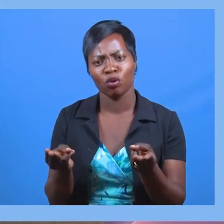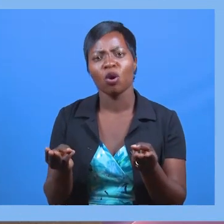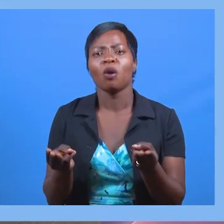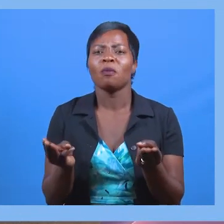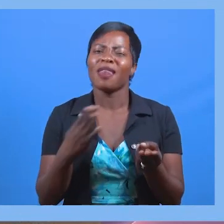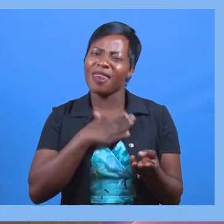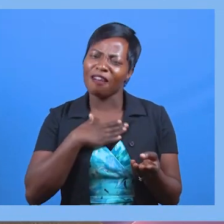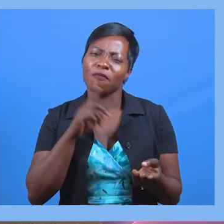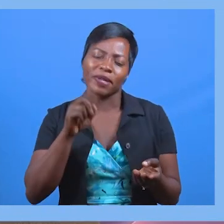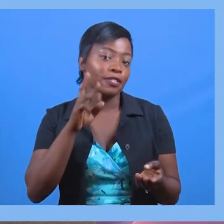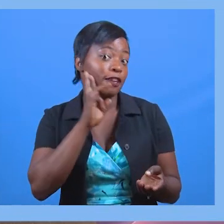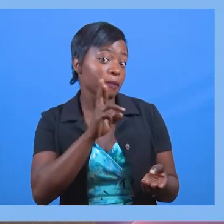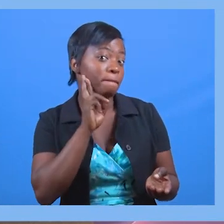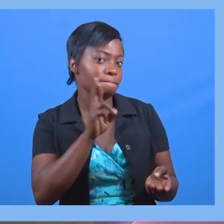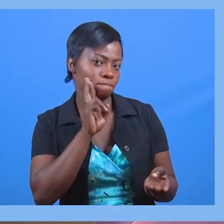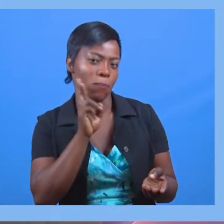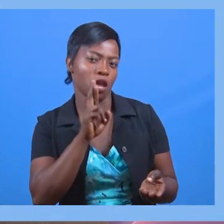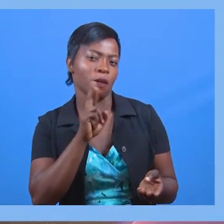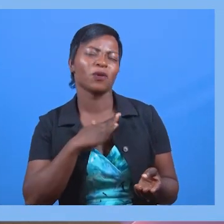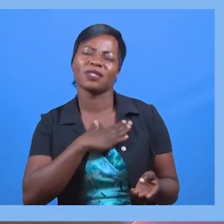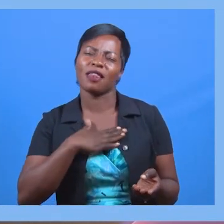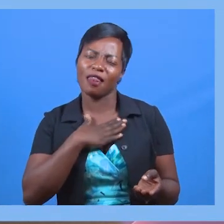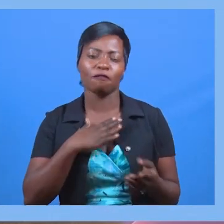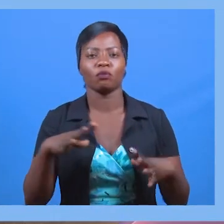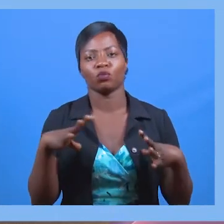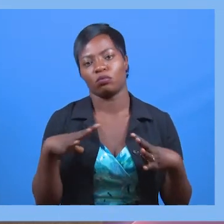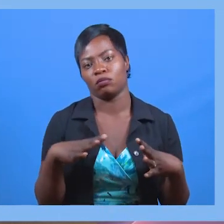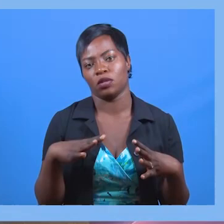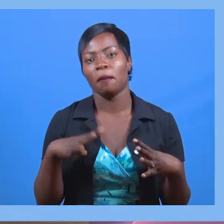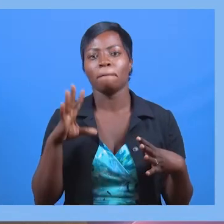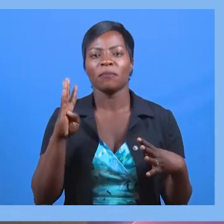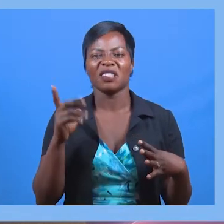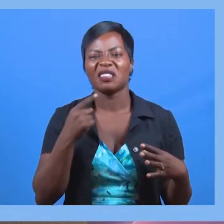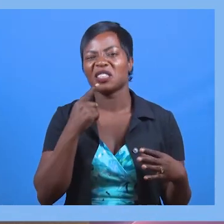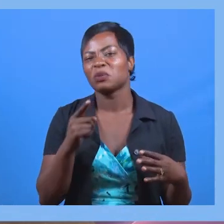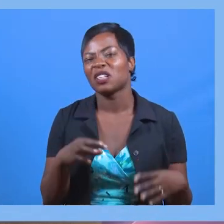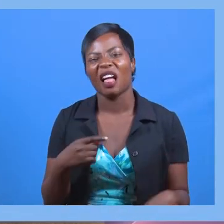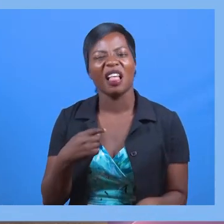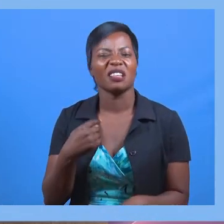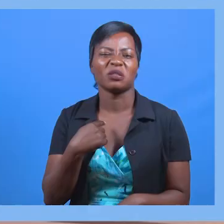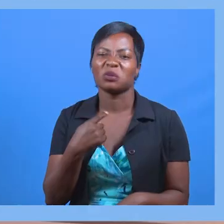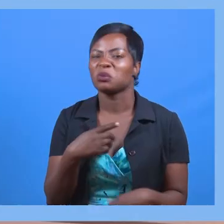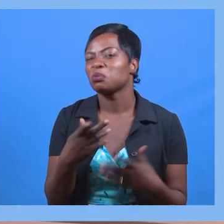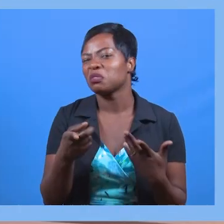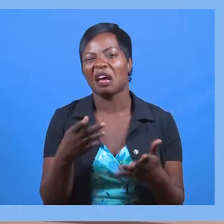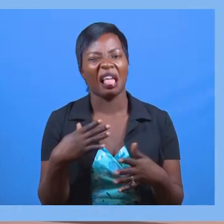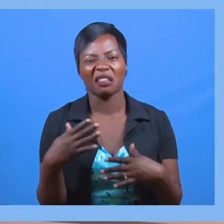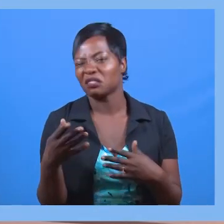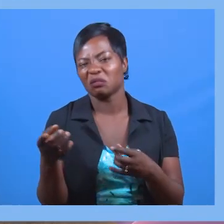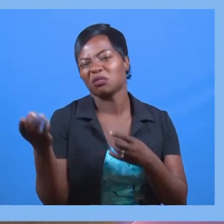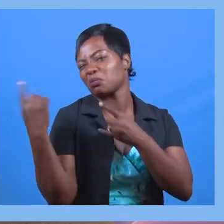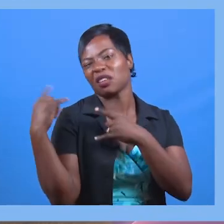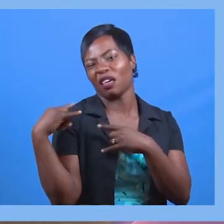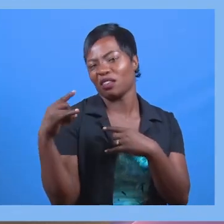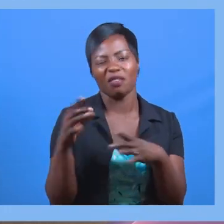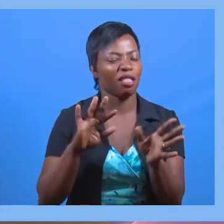kumbochinja, nokuti rudo ndirwo rukuru. Kunyange tikada kuti tizviti isu hatichaiti zvechinyakare